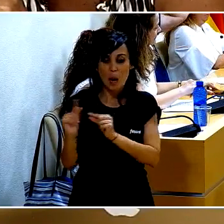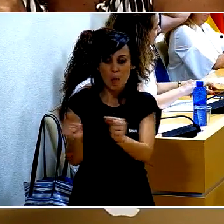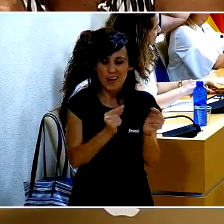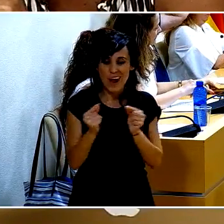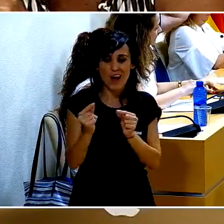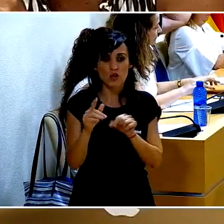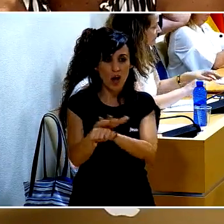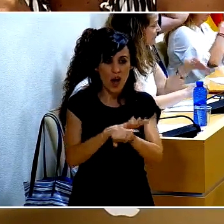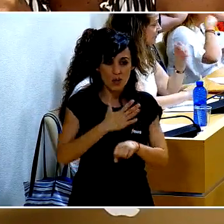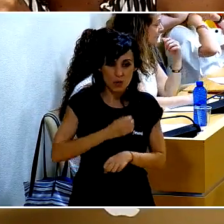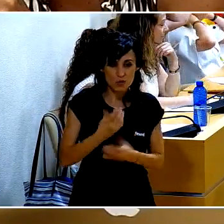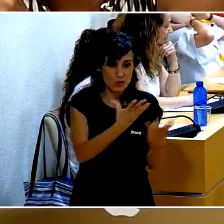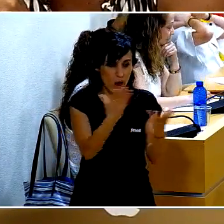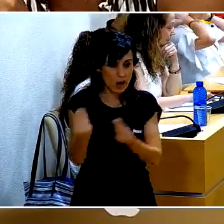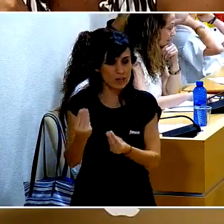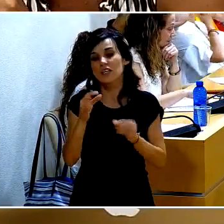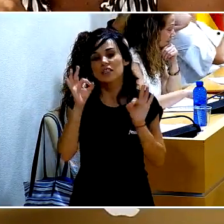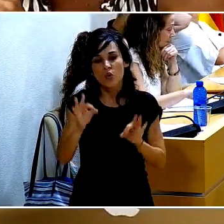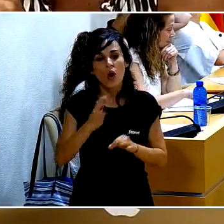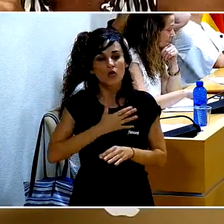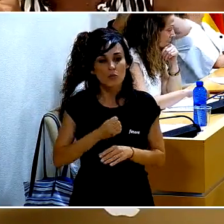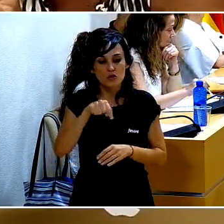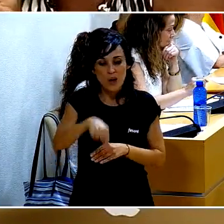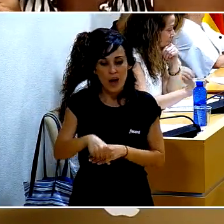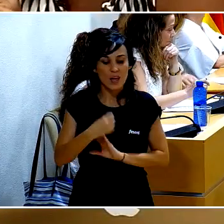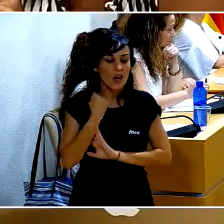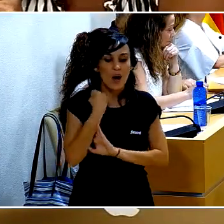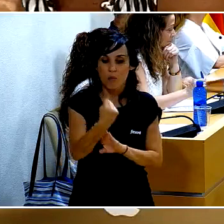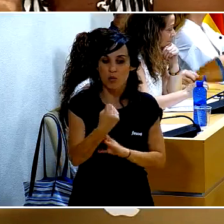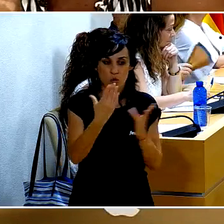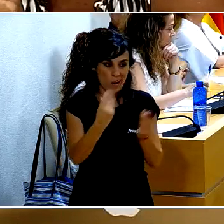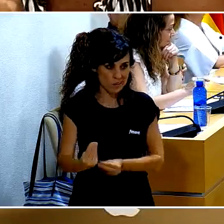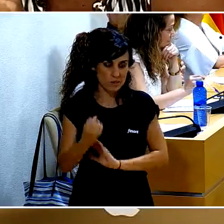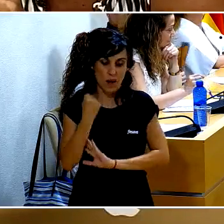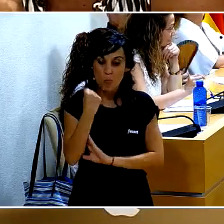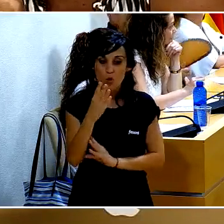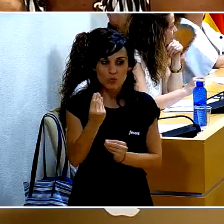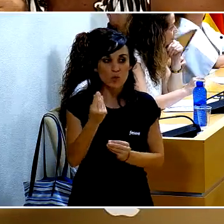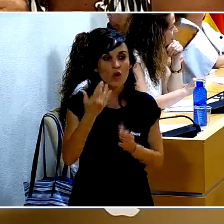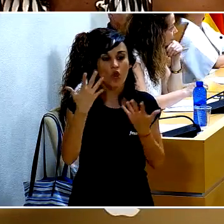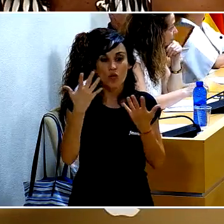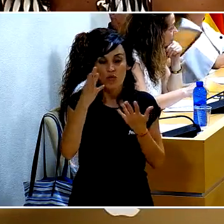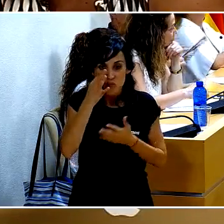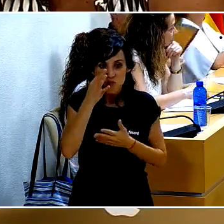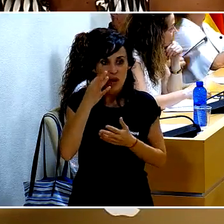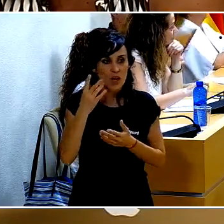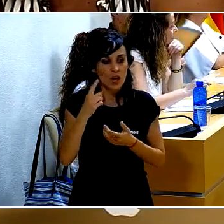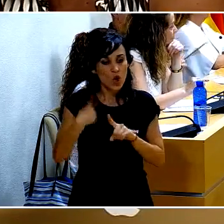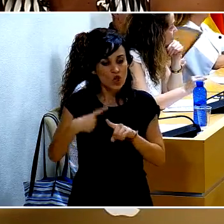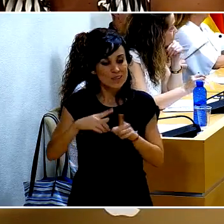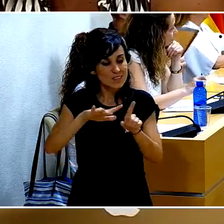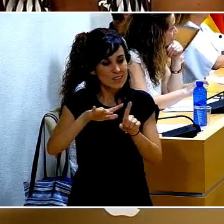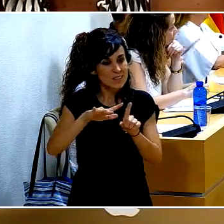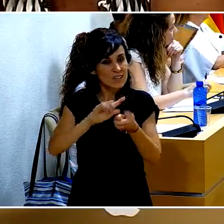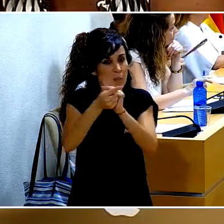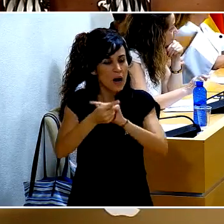molts ajuntaments, que segurament els ajuntaments estem donant moltíssim suport i molt de recolzament, però on s'han de canviar les coses també